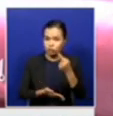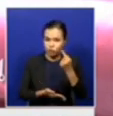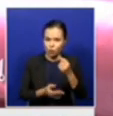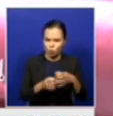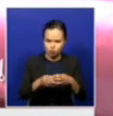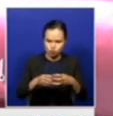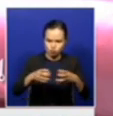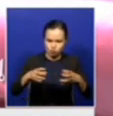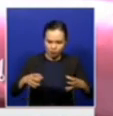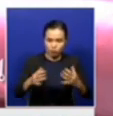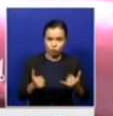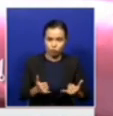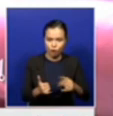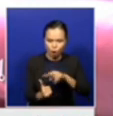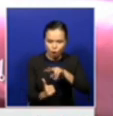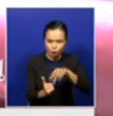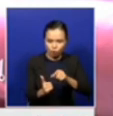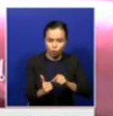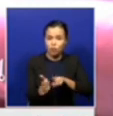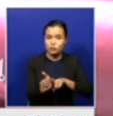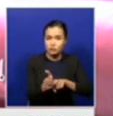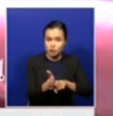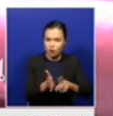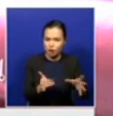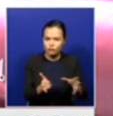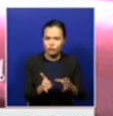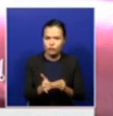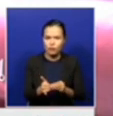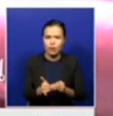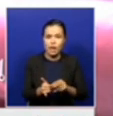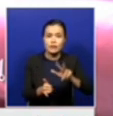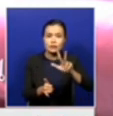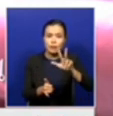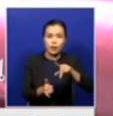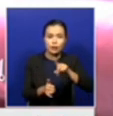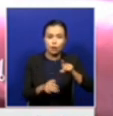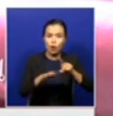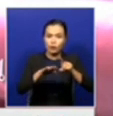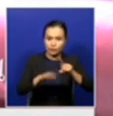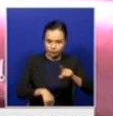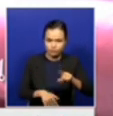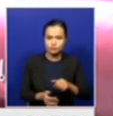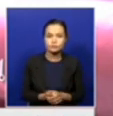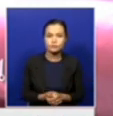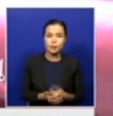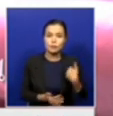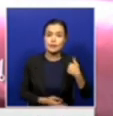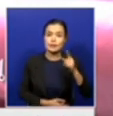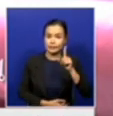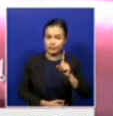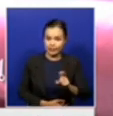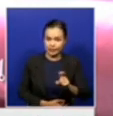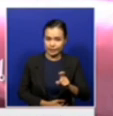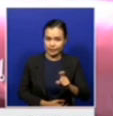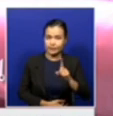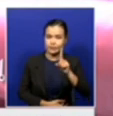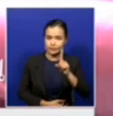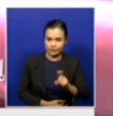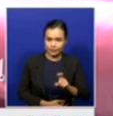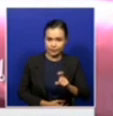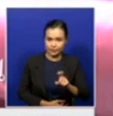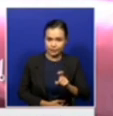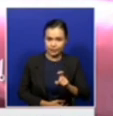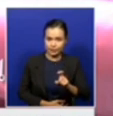ตรวจพบผู้ติดเชื้ออย่างที่กราบเรียนไปแล้วเนี่ยไม่ถึง 3,100 คนนะครับมีคนตายมีคนเสียชีวิตนะ